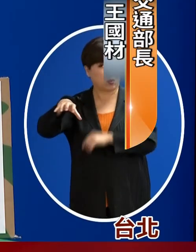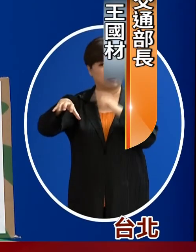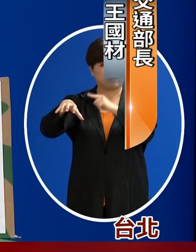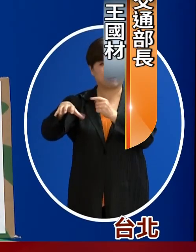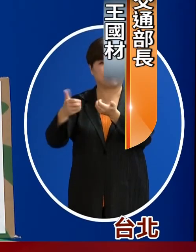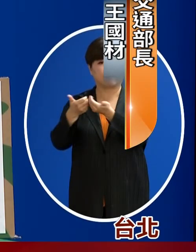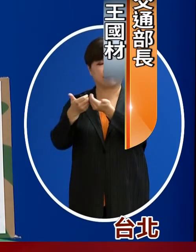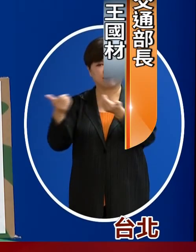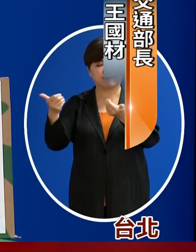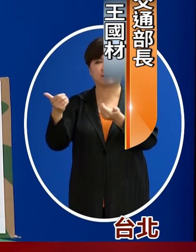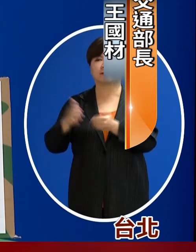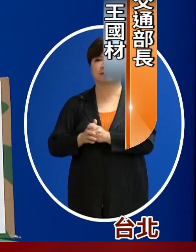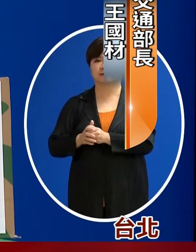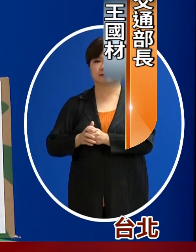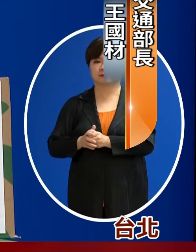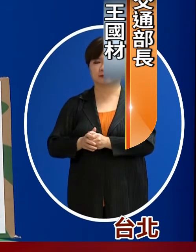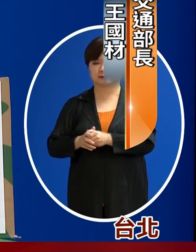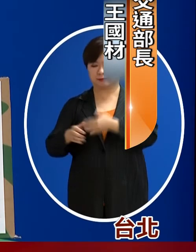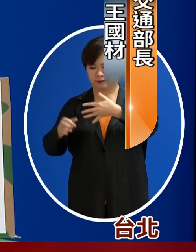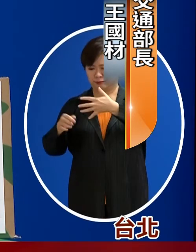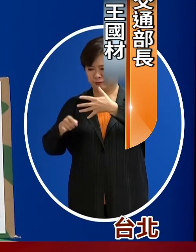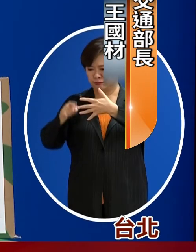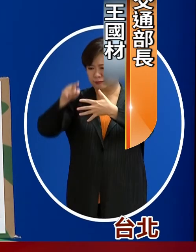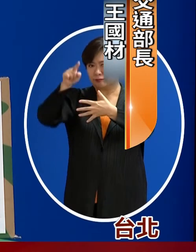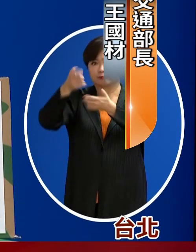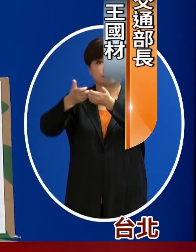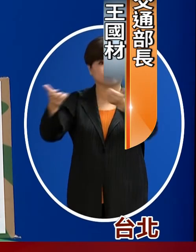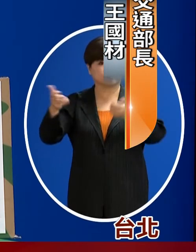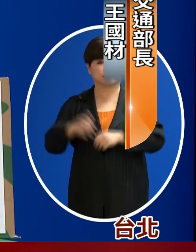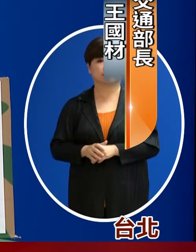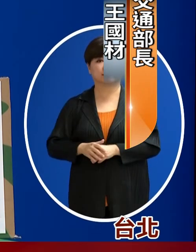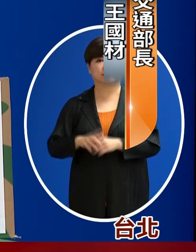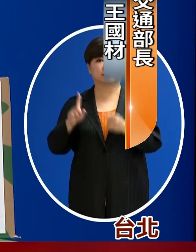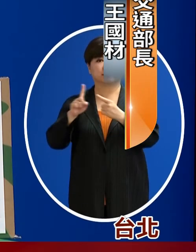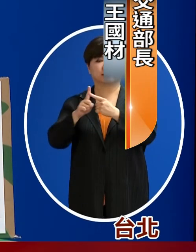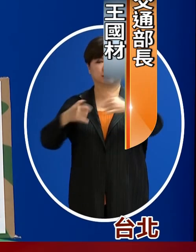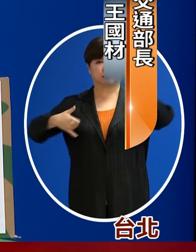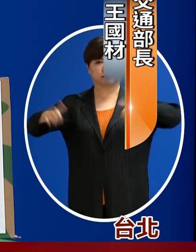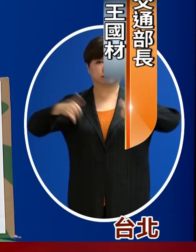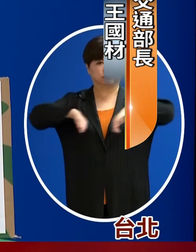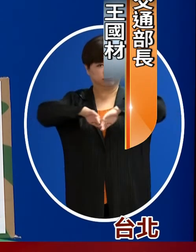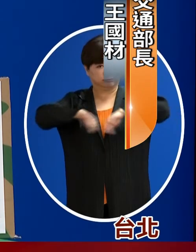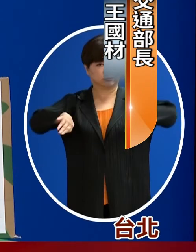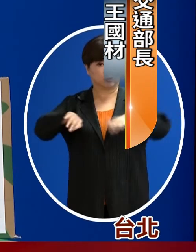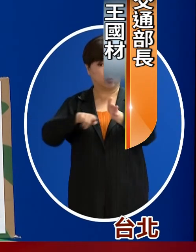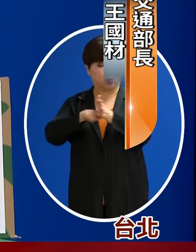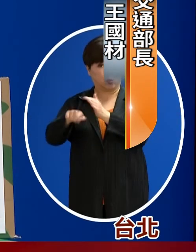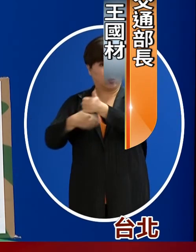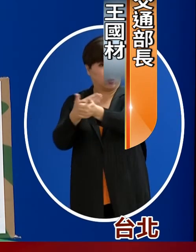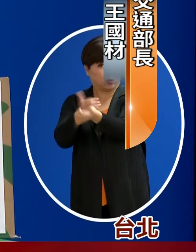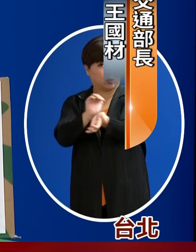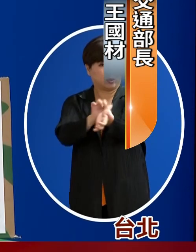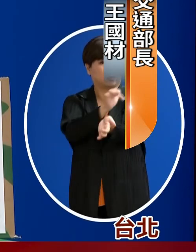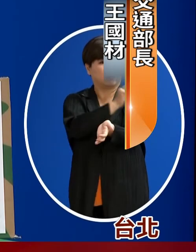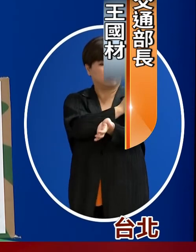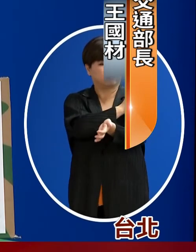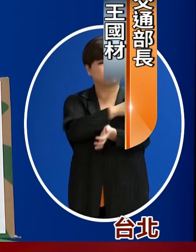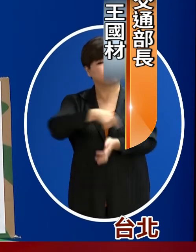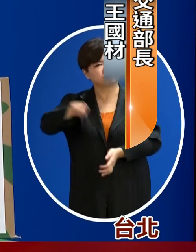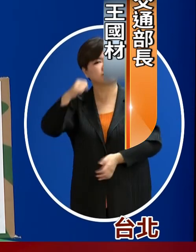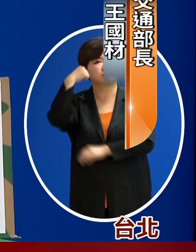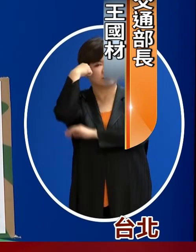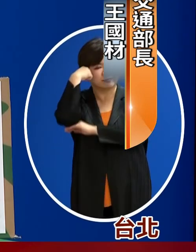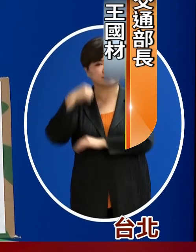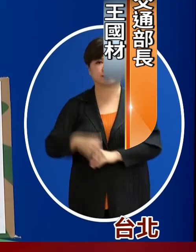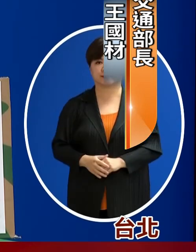分层分流的方式也就是说，大部分的都是专门提供他们来居住的，那有一部